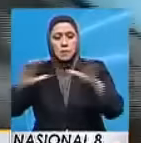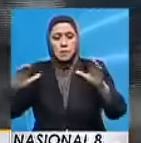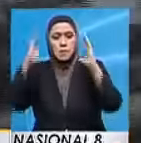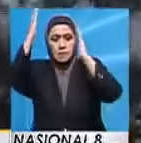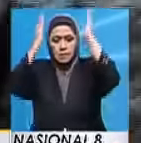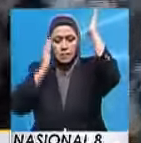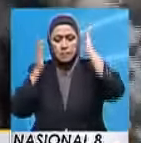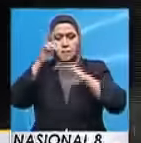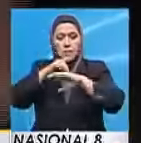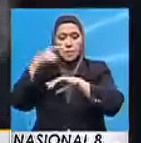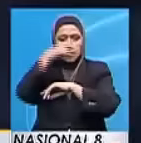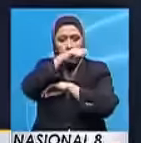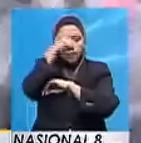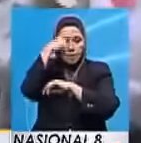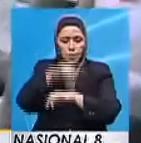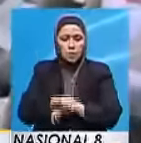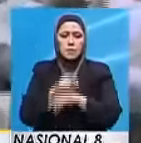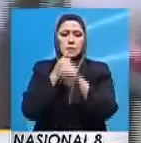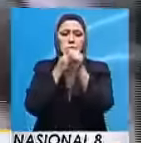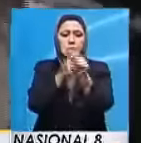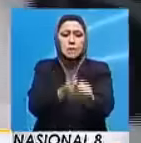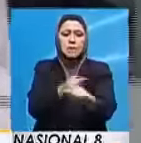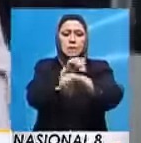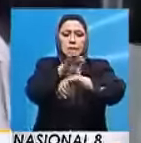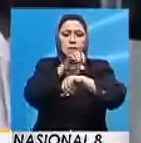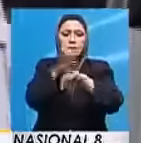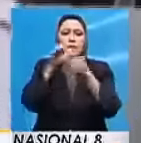serta nasihat keselamatan pihak